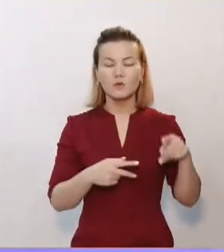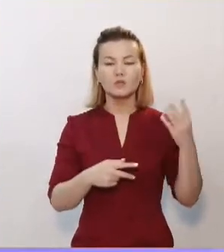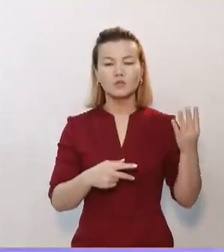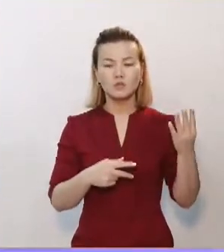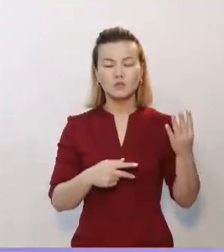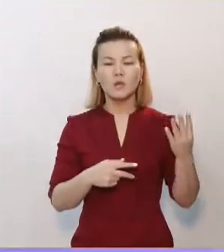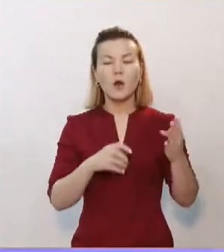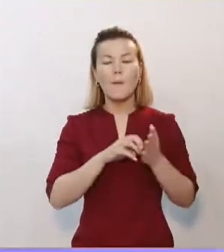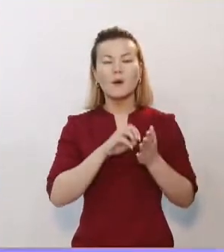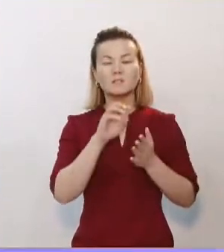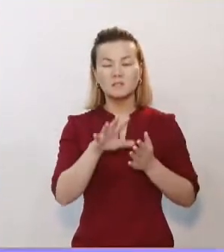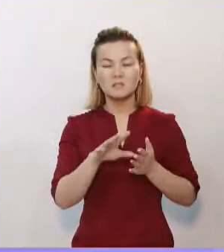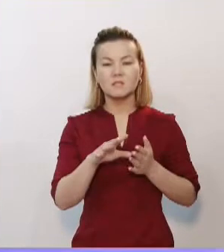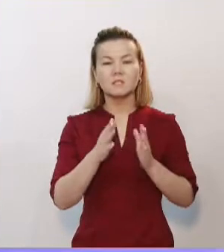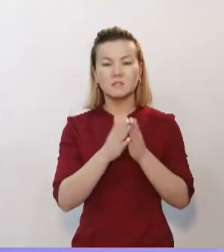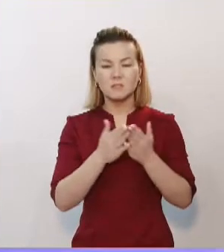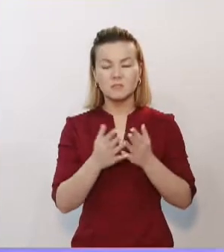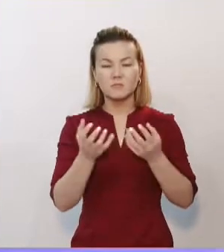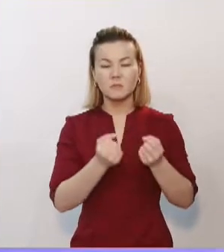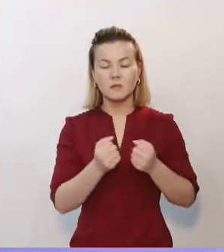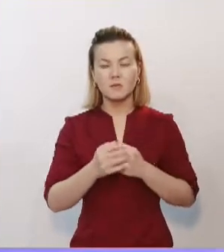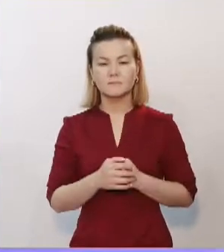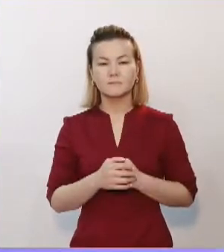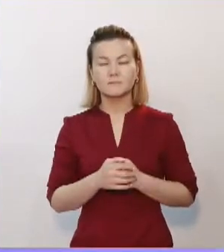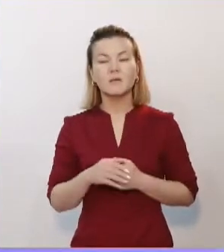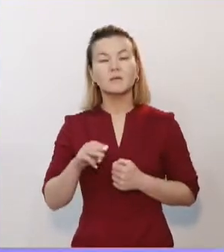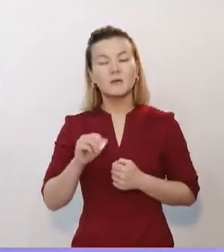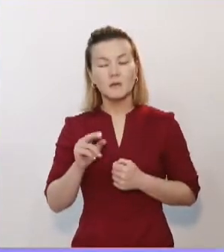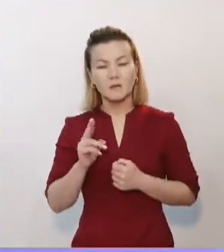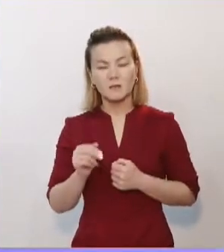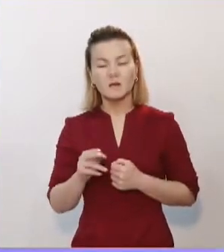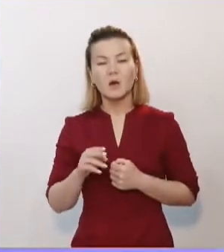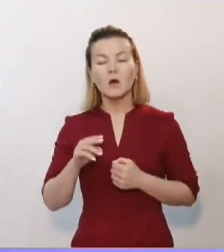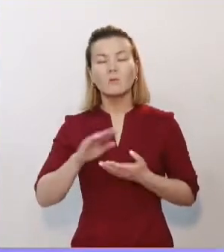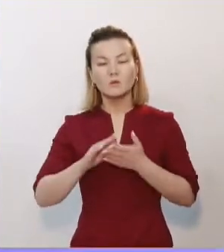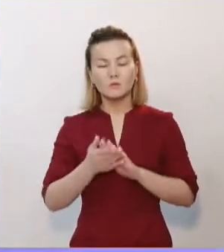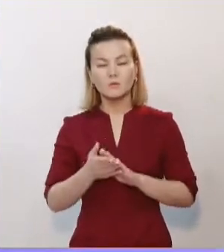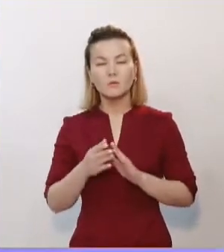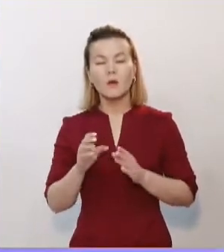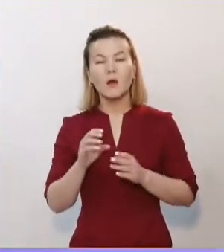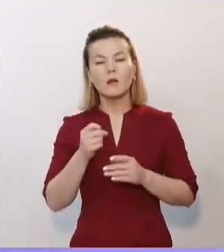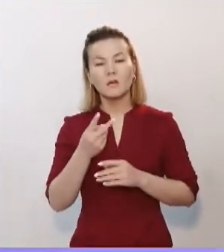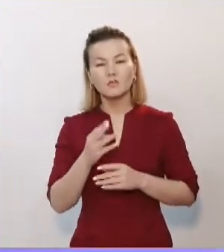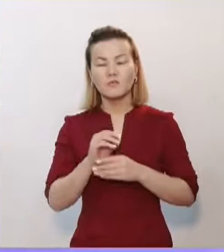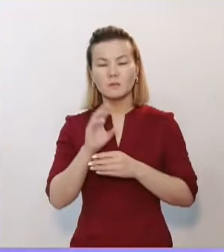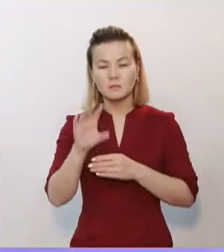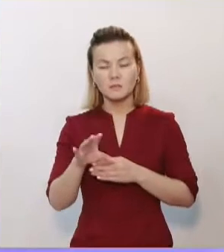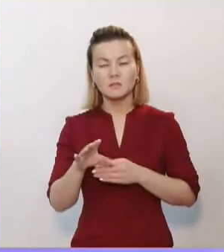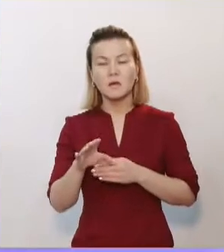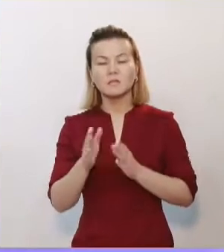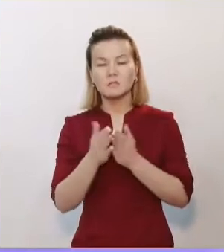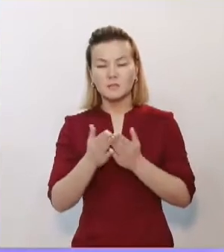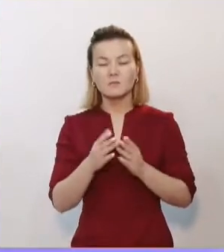4 посылки с книгами приняли. Так как по условию задачи количество посылок с книгами и с